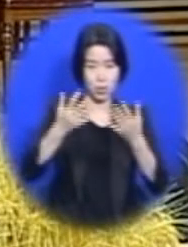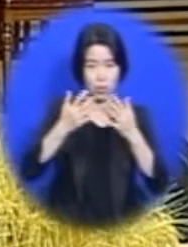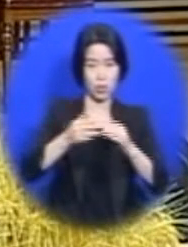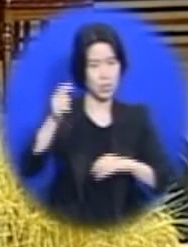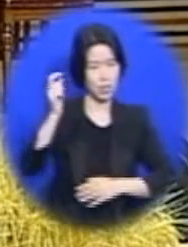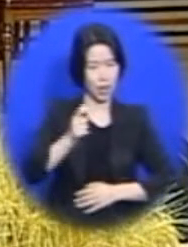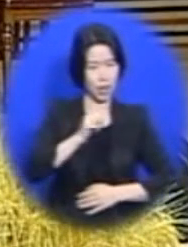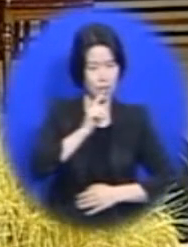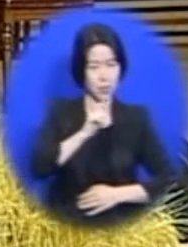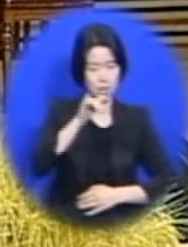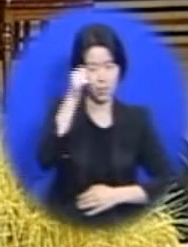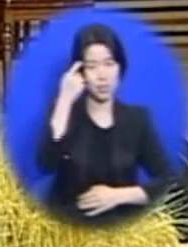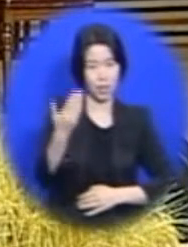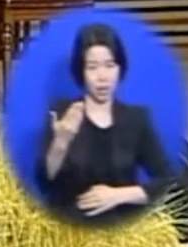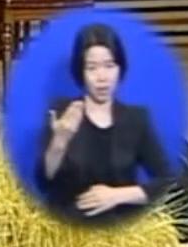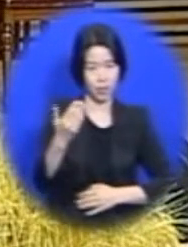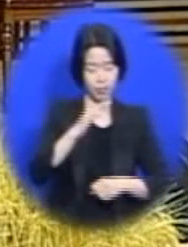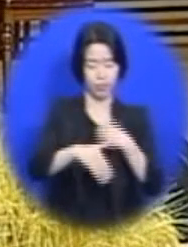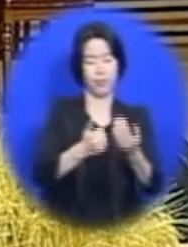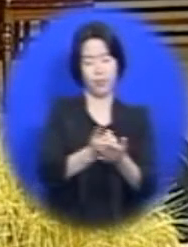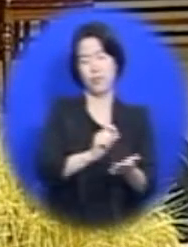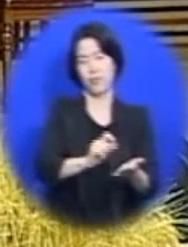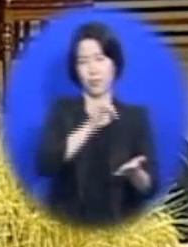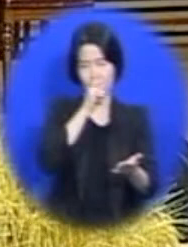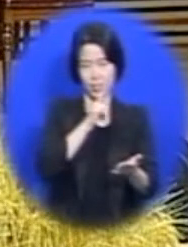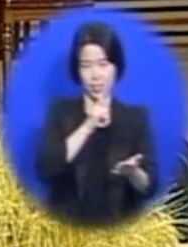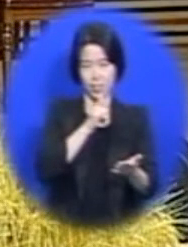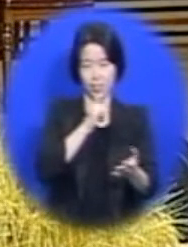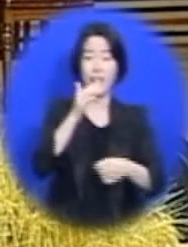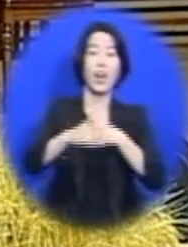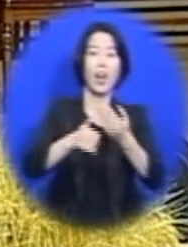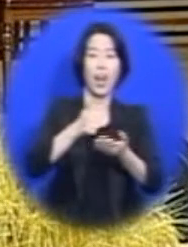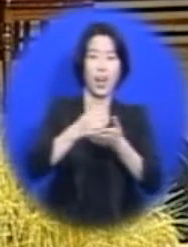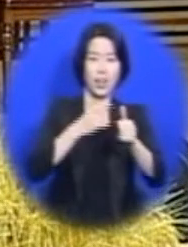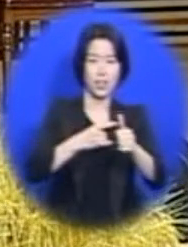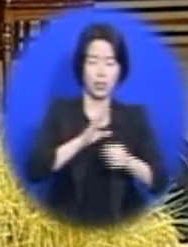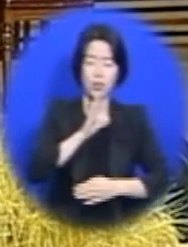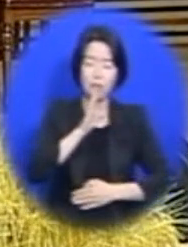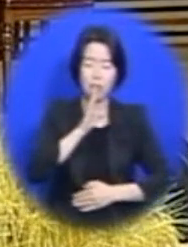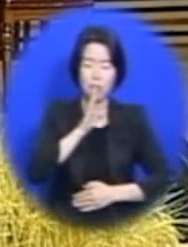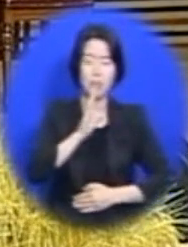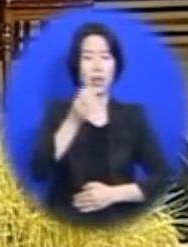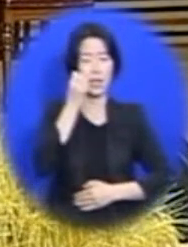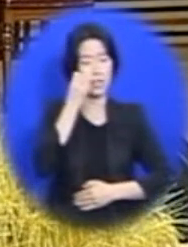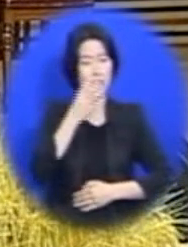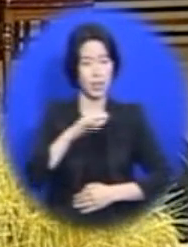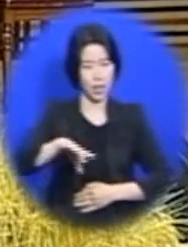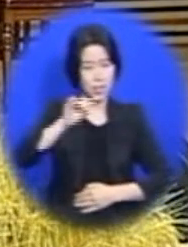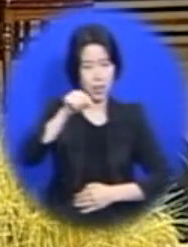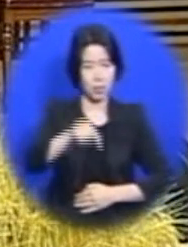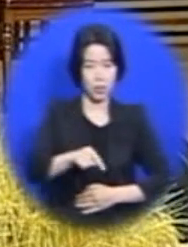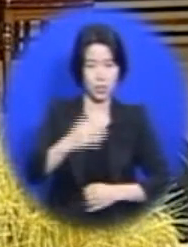강조할까? 성경에 그렇게 쓰여져 있습니까? 하나님께서 정말 유난히 이첫 것을